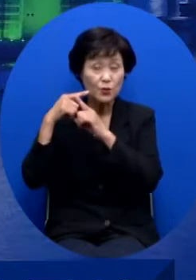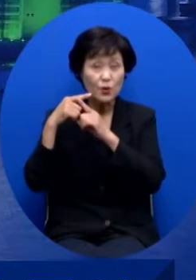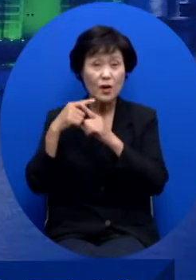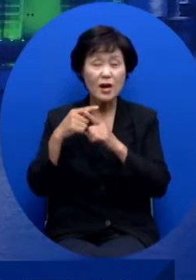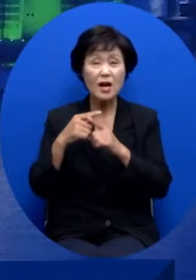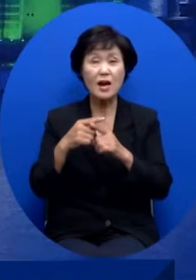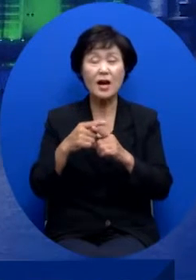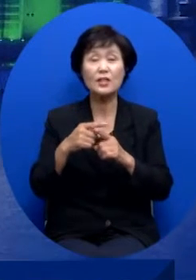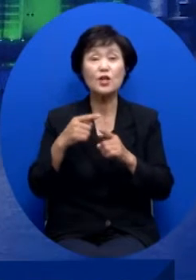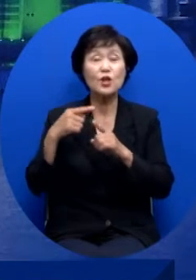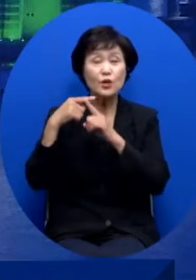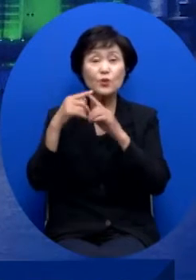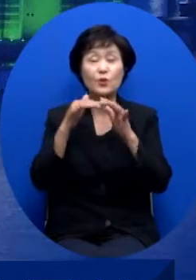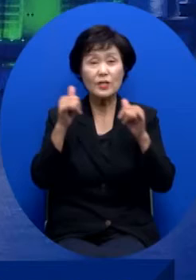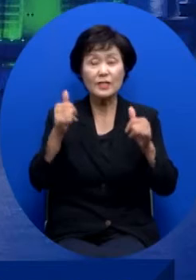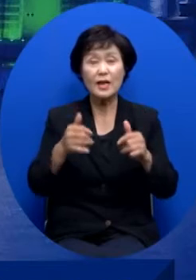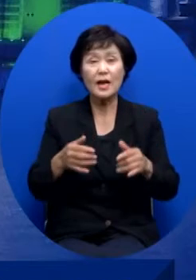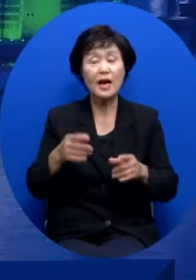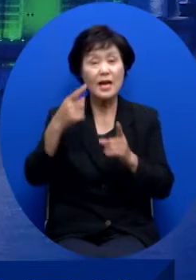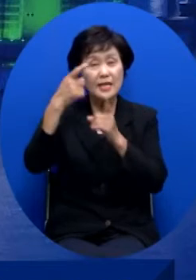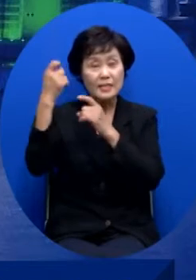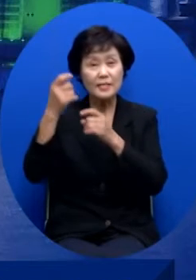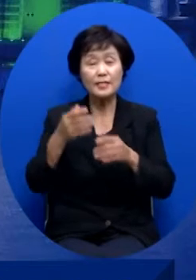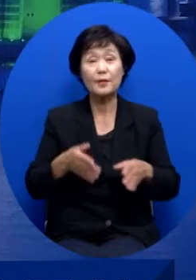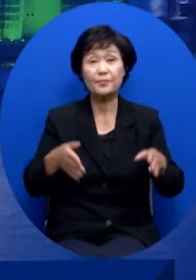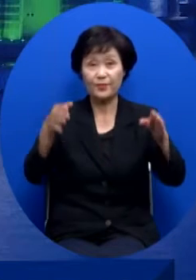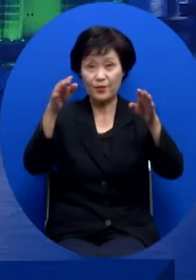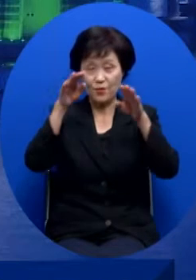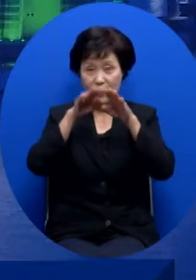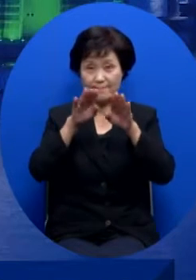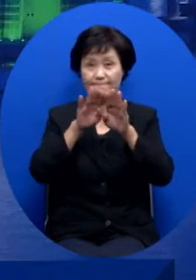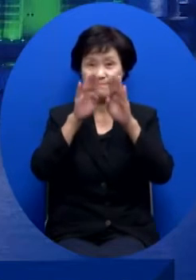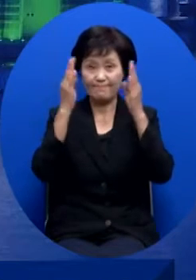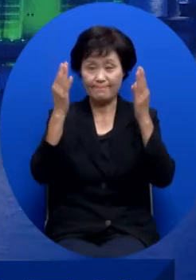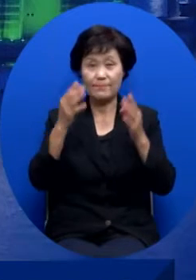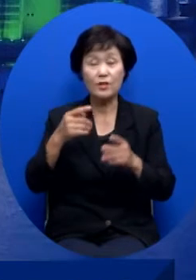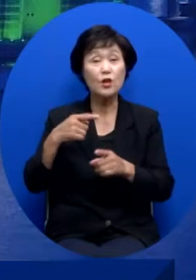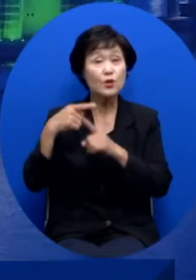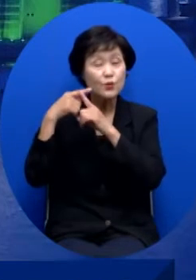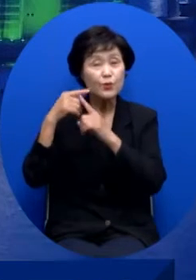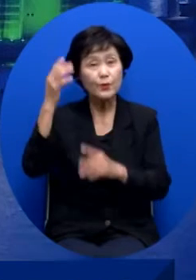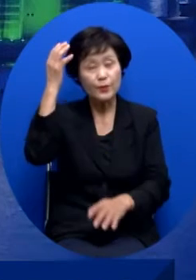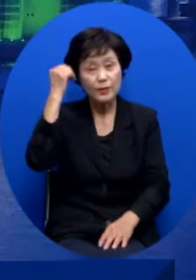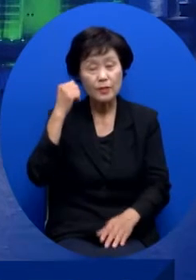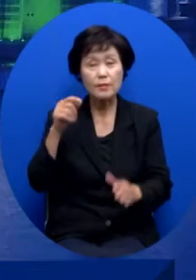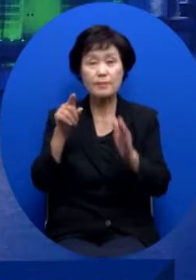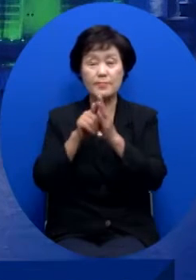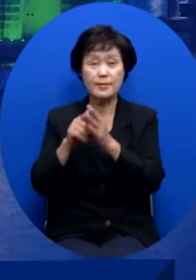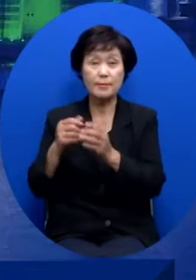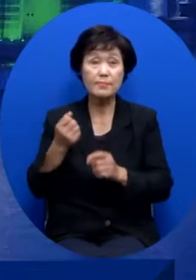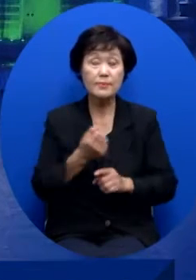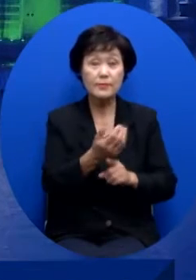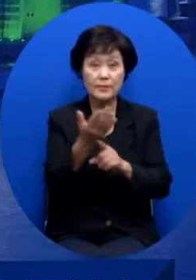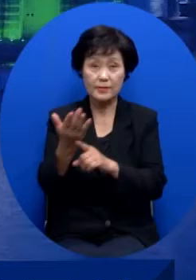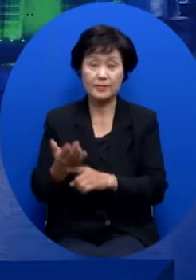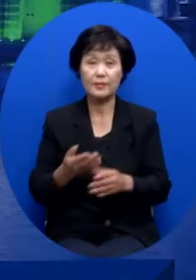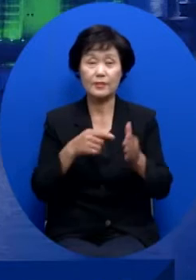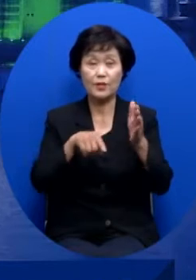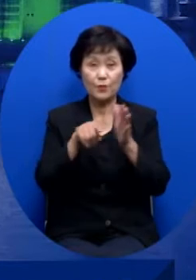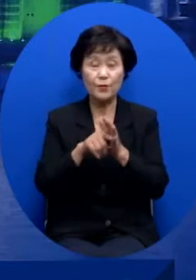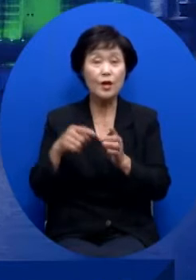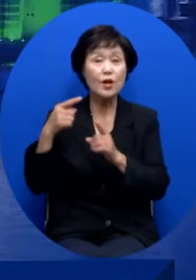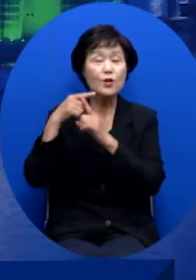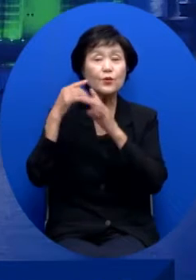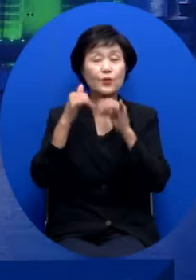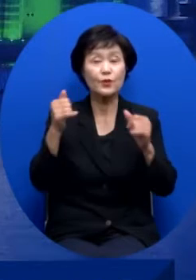사업회 가 창립 깼습니다 서 팬은 순교 신앙을 기억하고 믿음의 유산을 전하기 위해 순교자 기념관 건립을